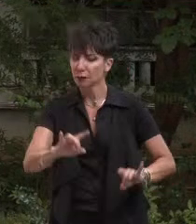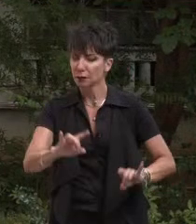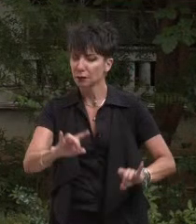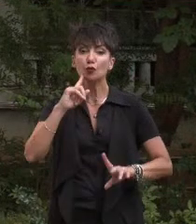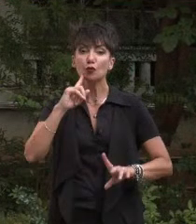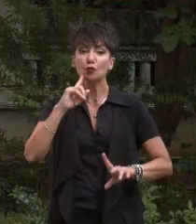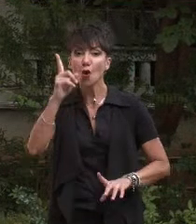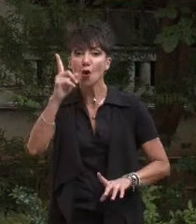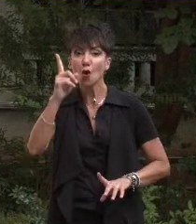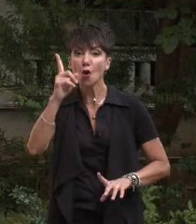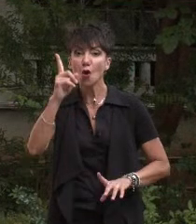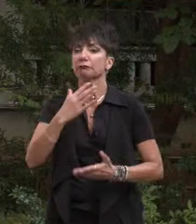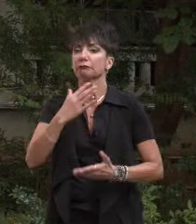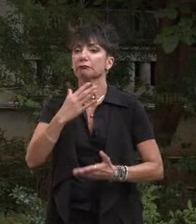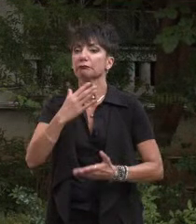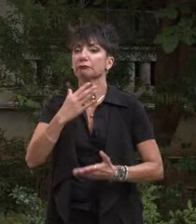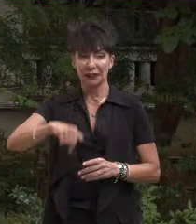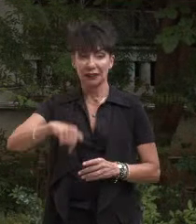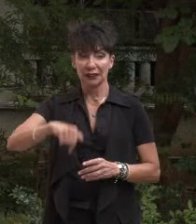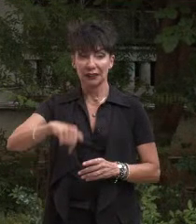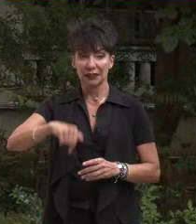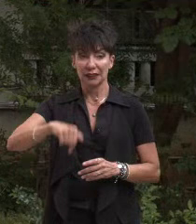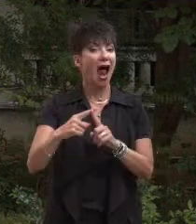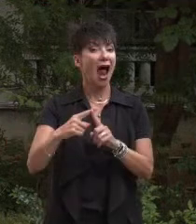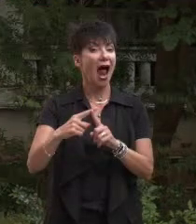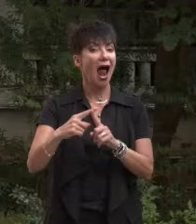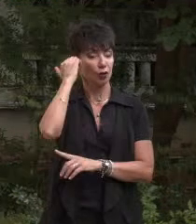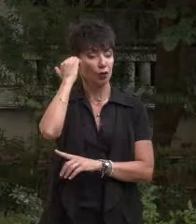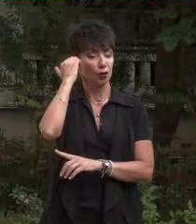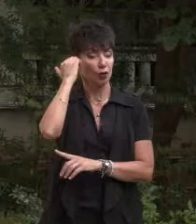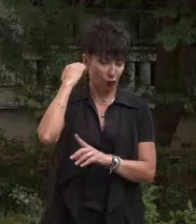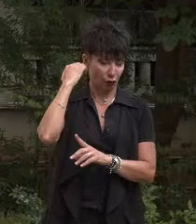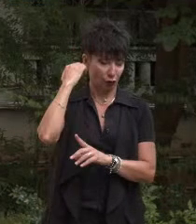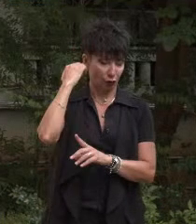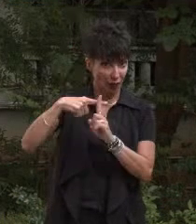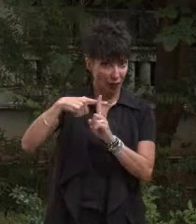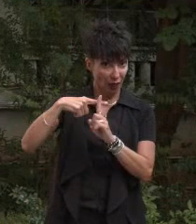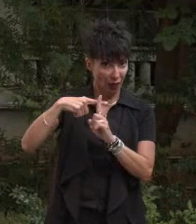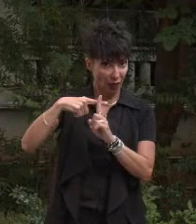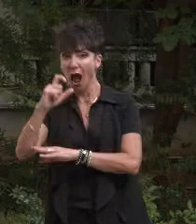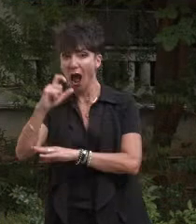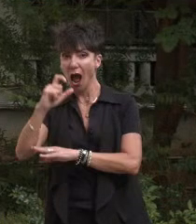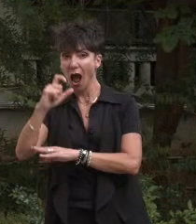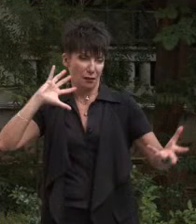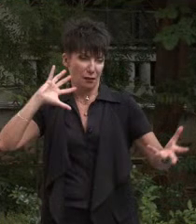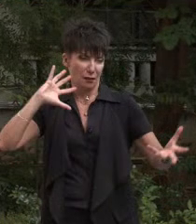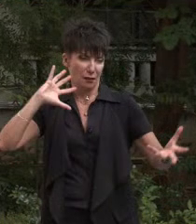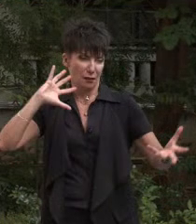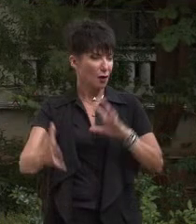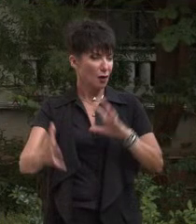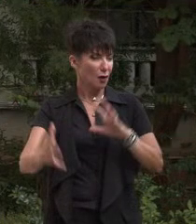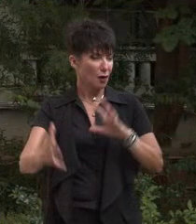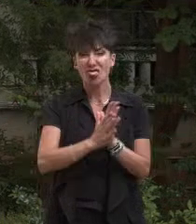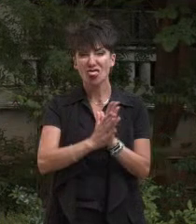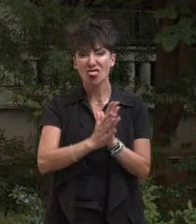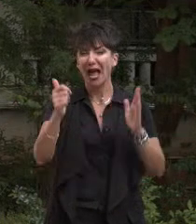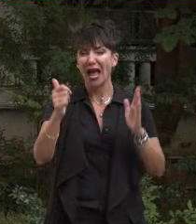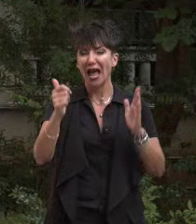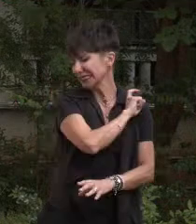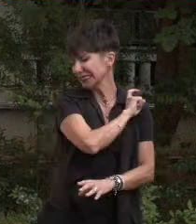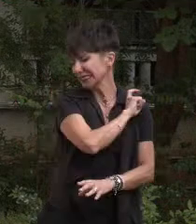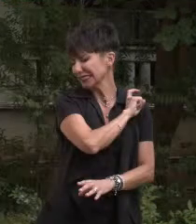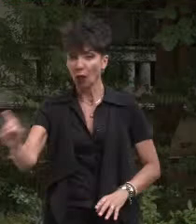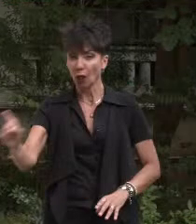ανάγκη. Σήμερα ο Ερυθρός Σταυρός και η Ερυθράιμις Έλληνος μετράνε το μεγαλύτερο δίκτυο εθελοντών σε όλο τον κόσμο, πάνω από 16